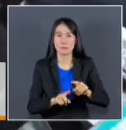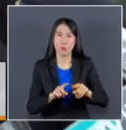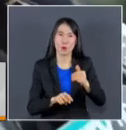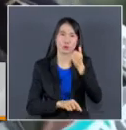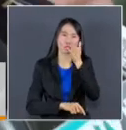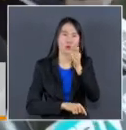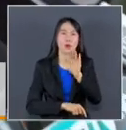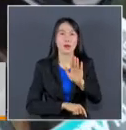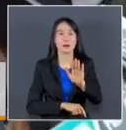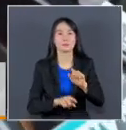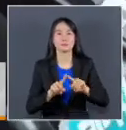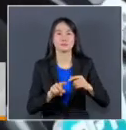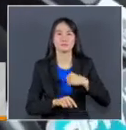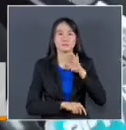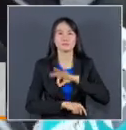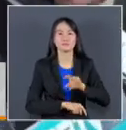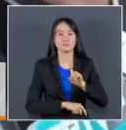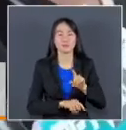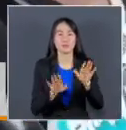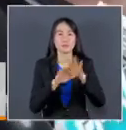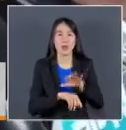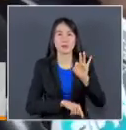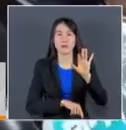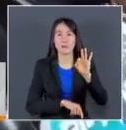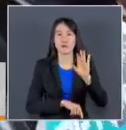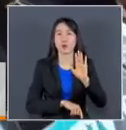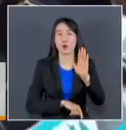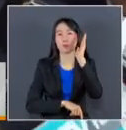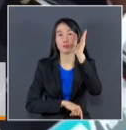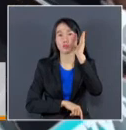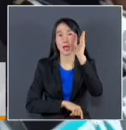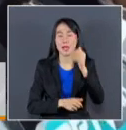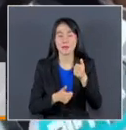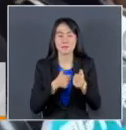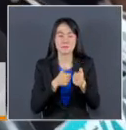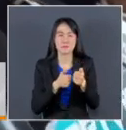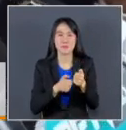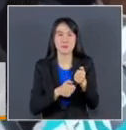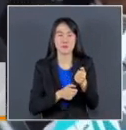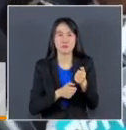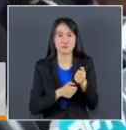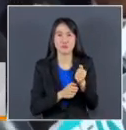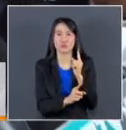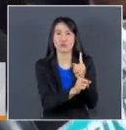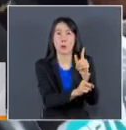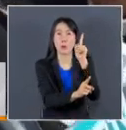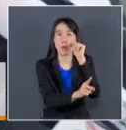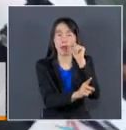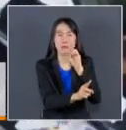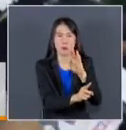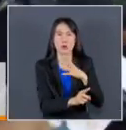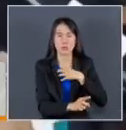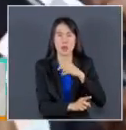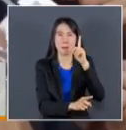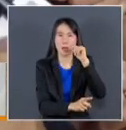ยลูกสาวเนี่ยก็เลยแอบใช้เฟซบุ๊กของแฟนเธอเนี่ยส่งข้อความมาหาแม่อยากให้แม่ช่วยหน่อย